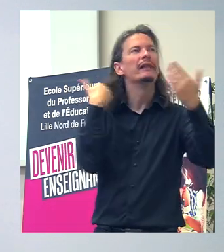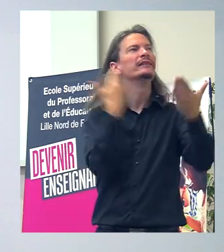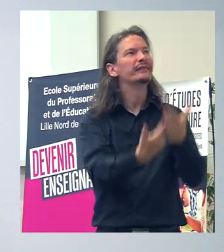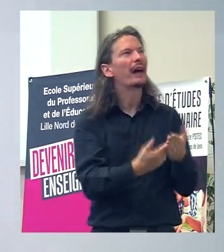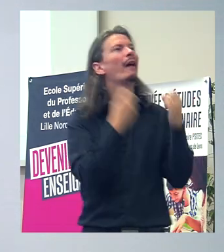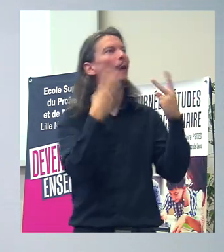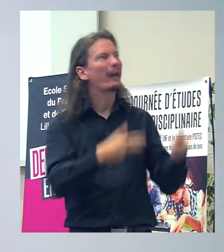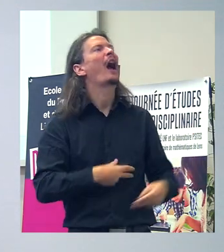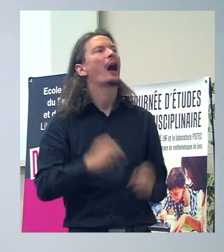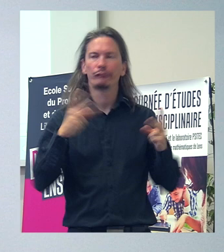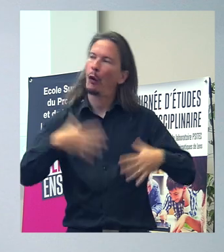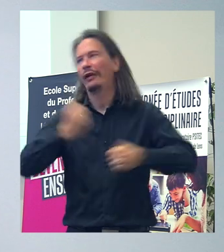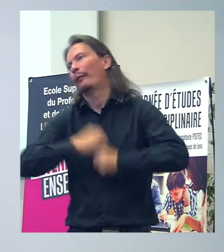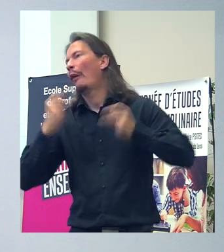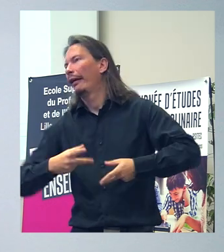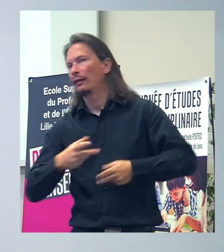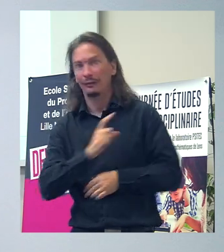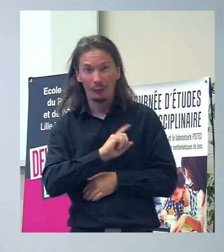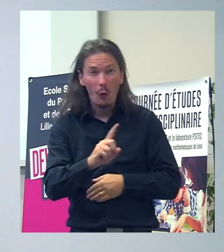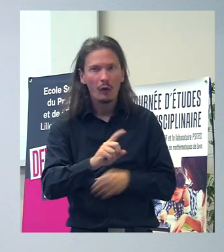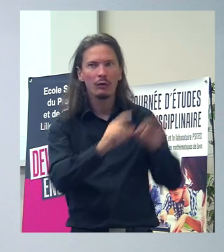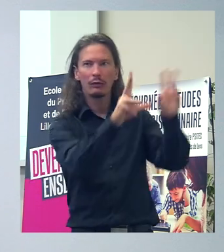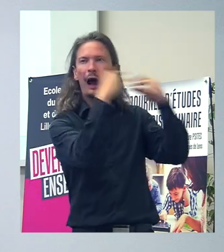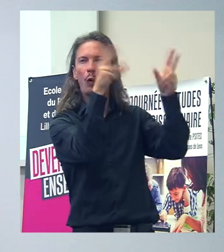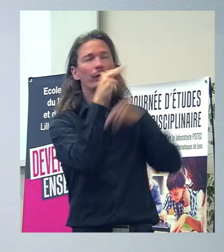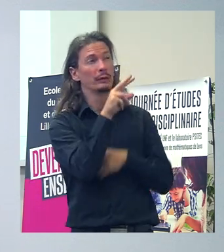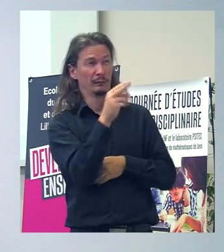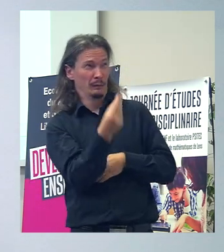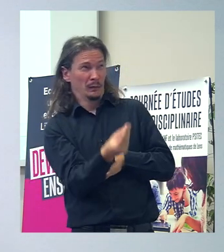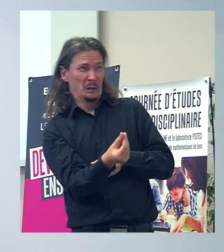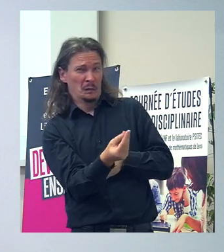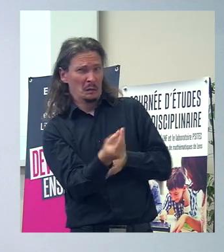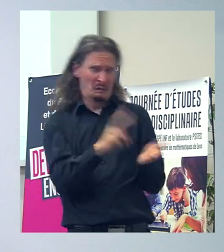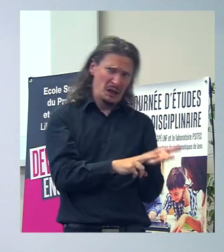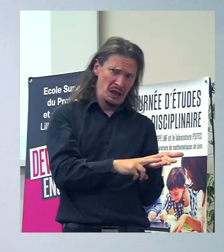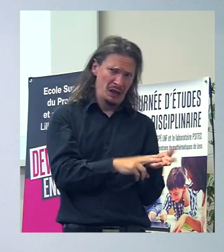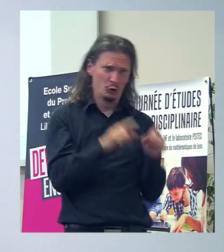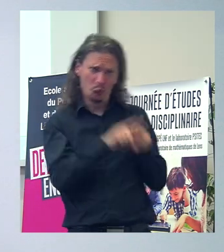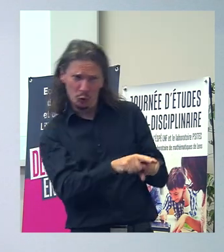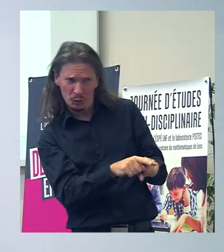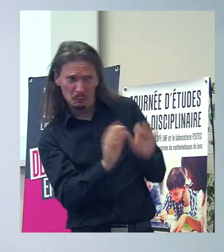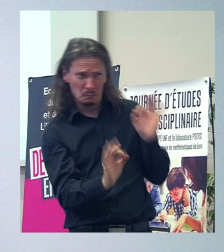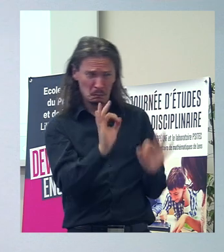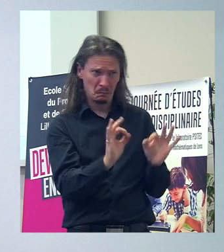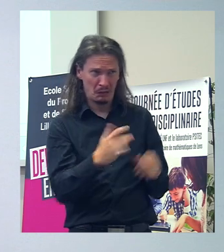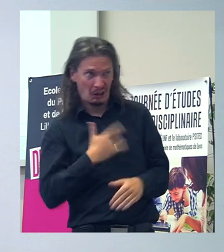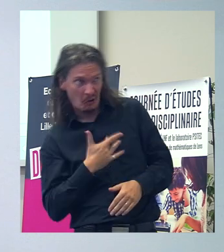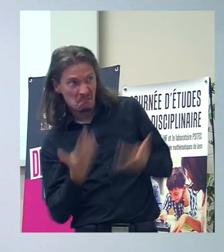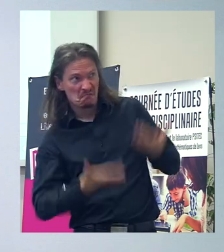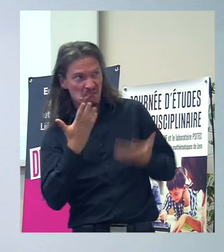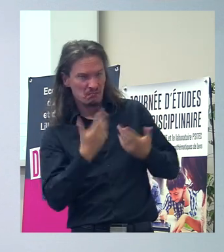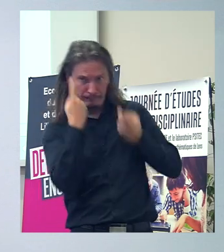comptant, mais à se dire, tiens, ce qu'on me raconte, est-ce que c'est vrai, est-ce que c'est juste, est-ce que ça vaut la peine,